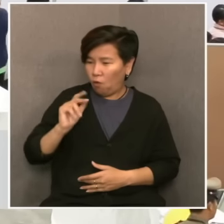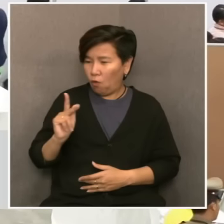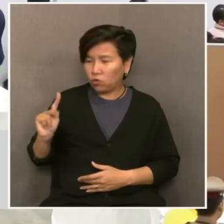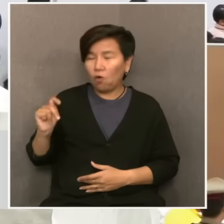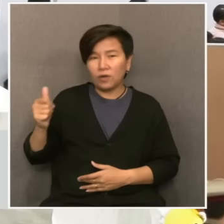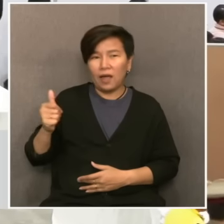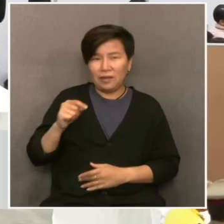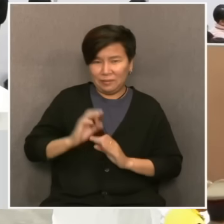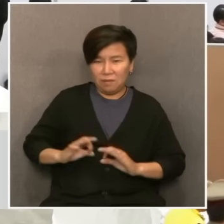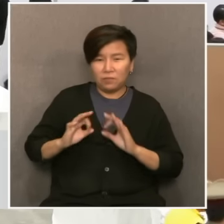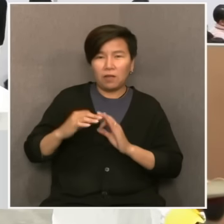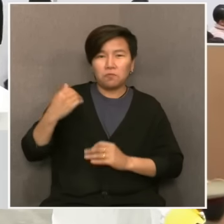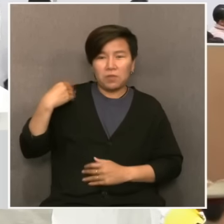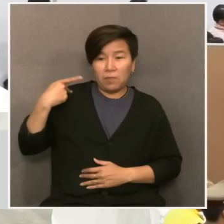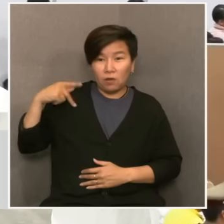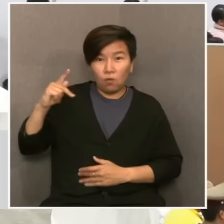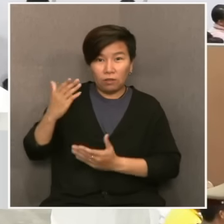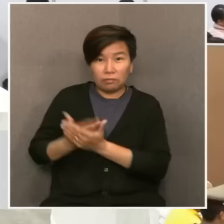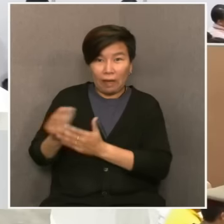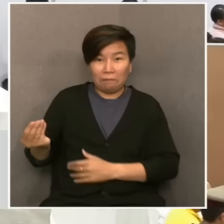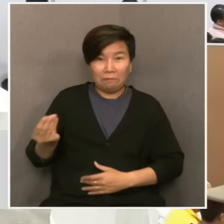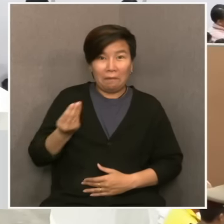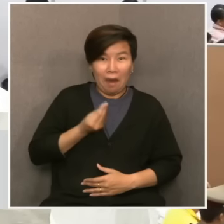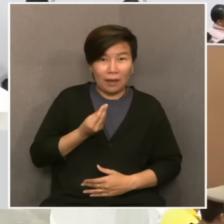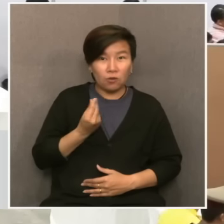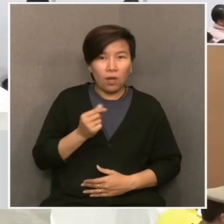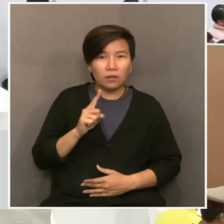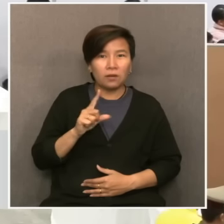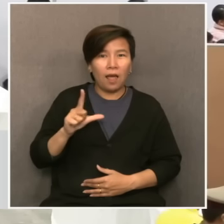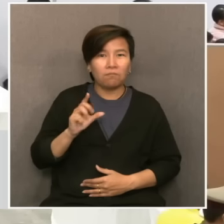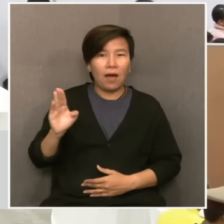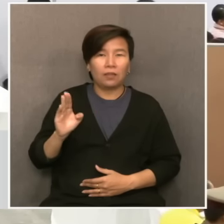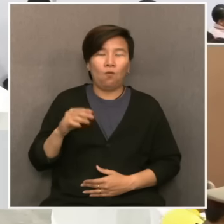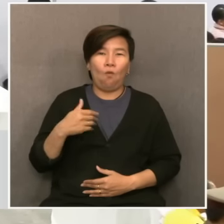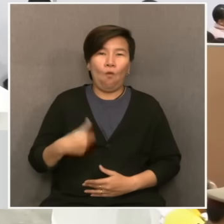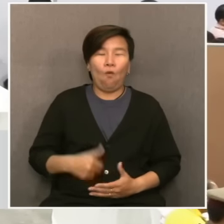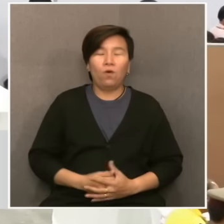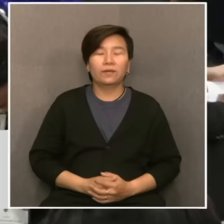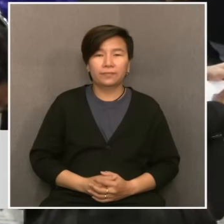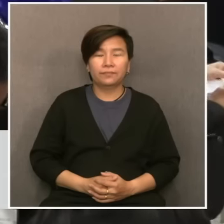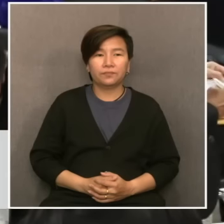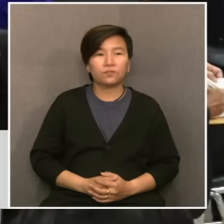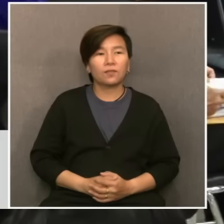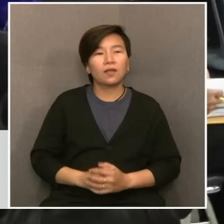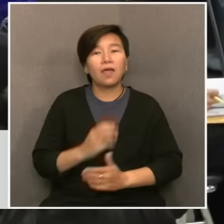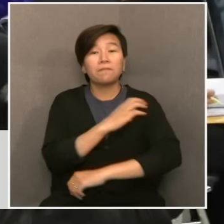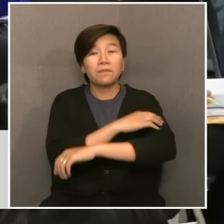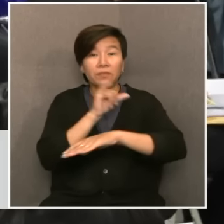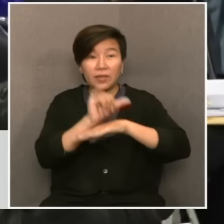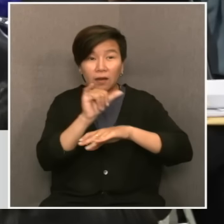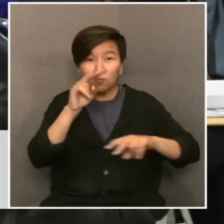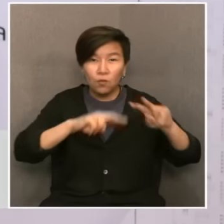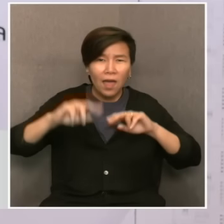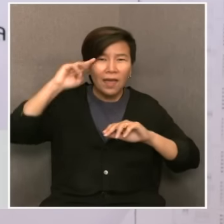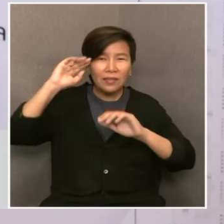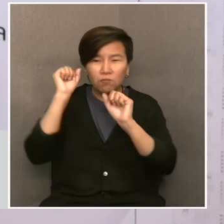ประโยชน์นะคะจะได้รับค่าตอบแทนสูงสุดถึง1ล้านบาทด้วยค่ะส่วนการรักษาความปลอดภัยโดยรอบอาคาร